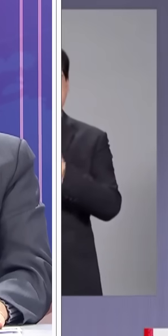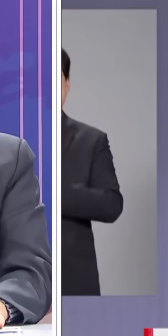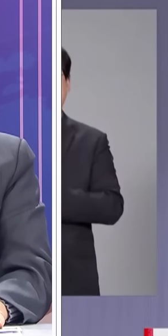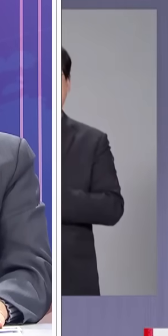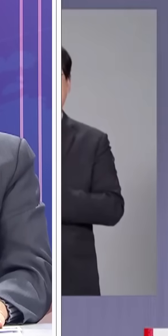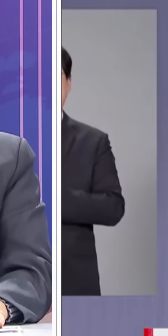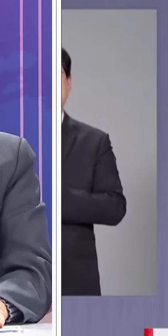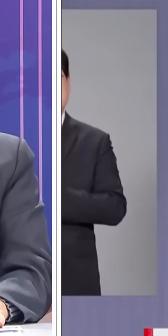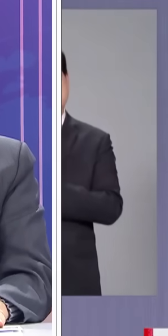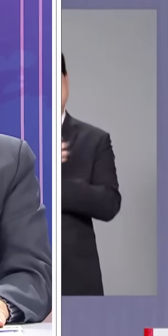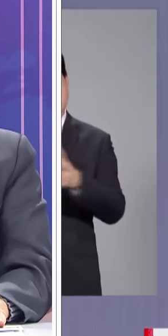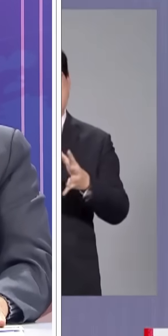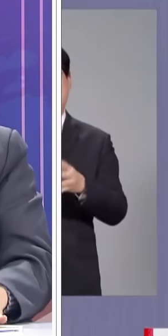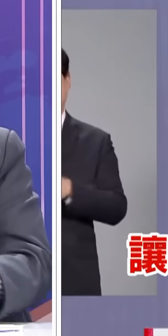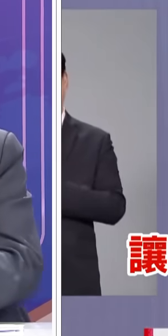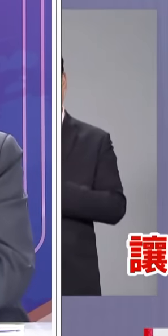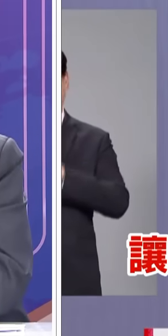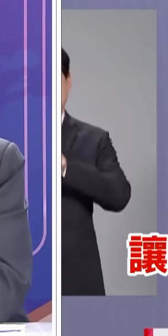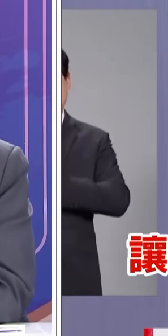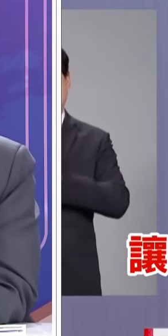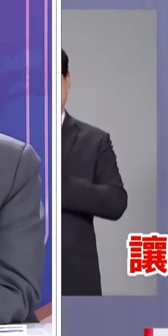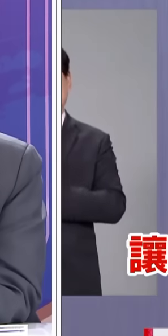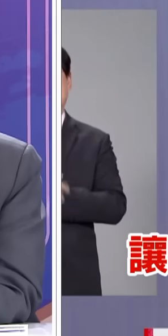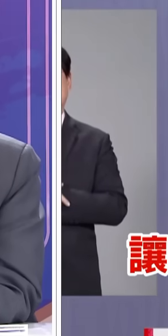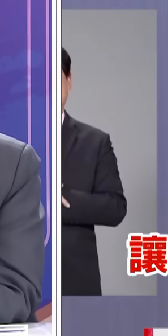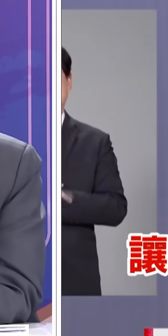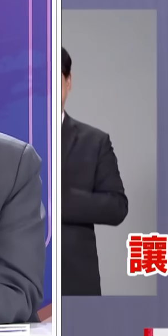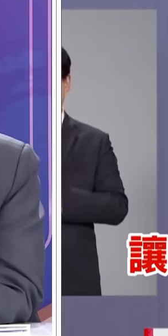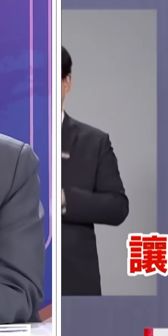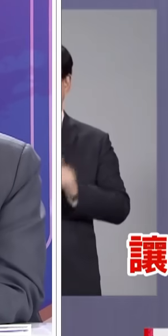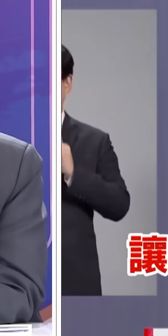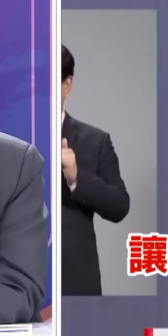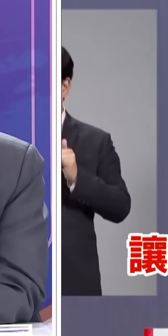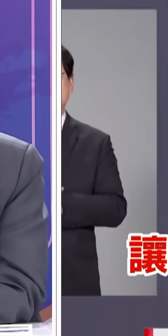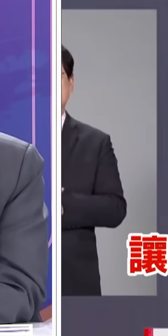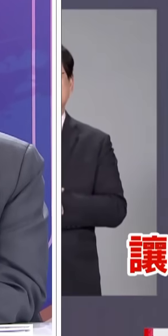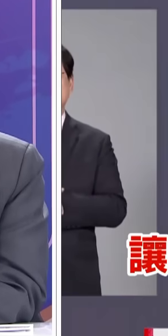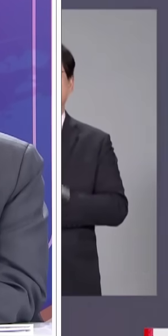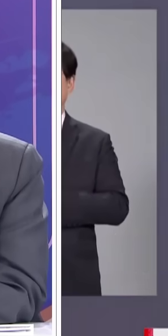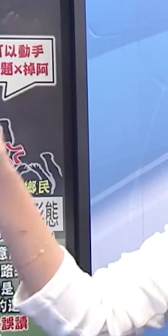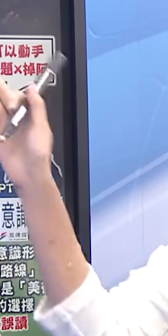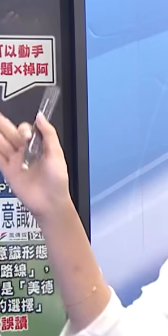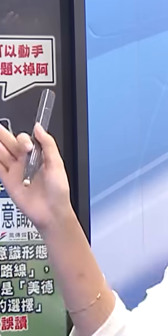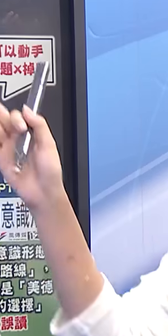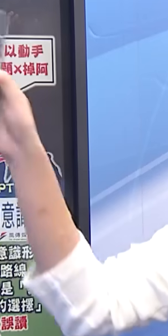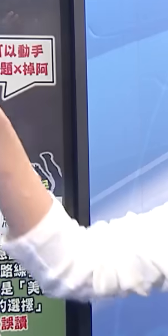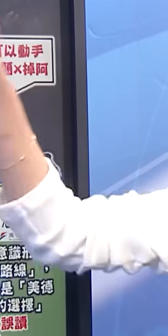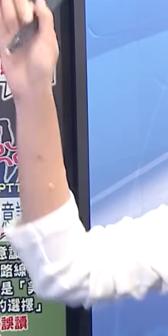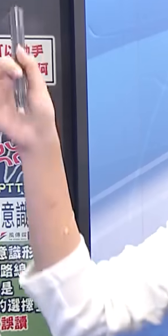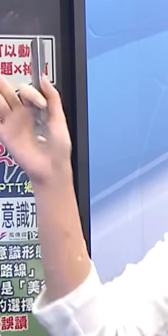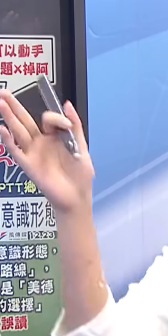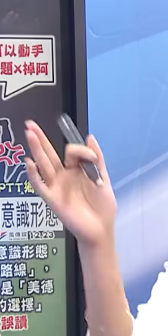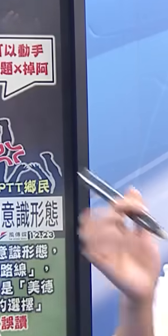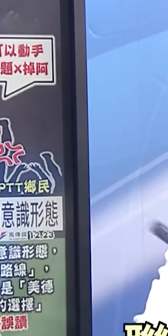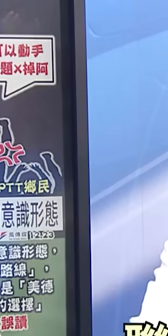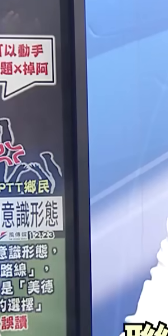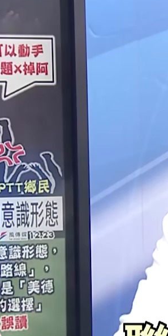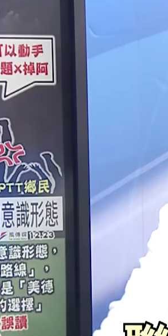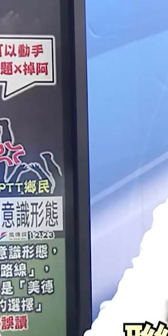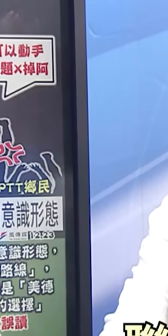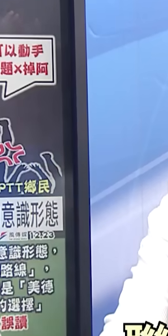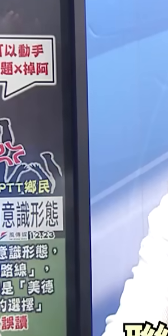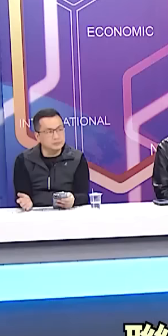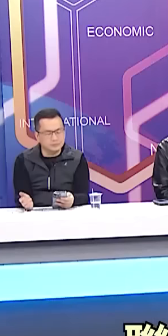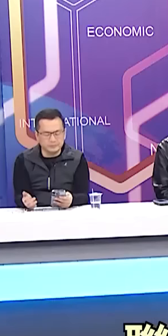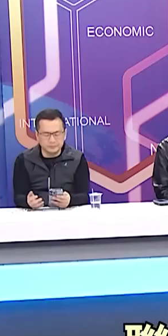监军 哦，监军， 监军 什么东西？那刚刚特别提到就是违建不拆，你看网友现在呢，那刚刚他讲那一段话的